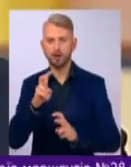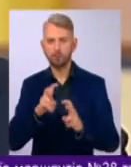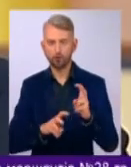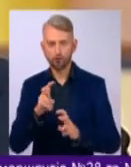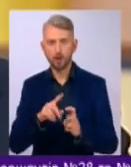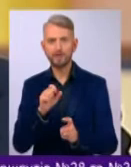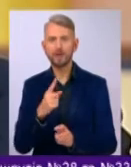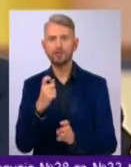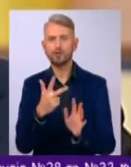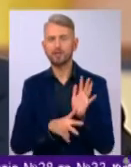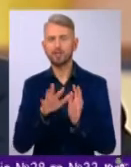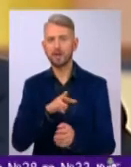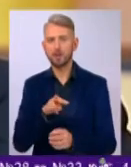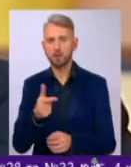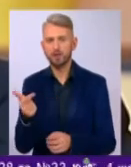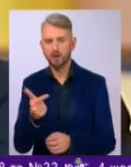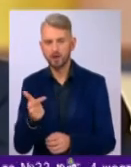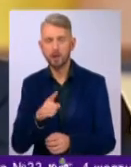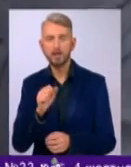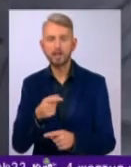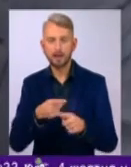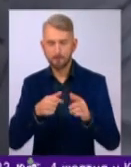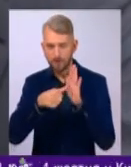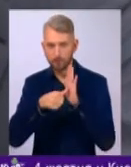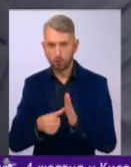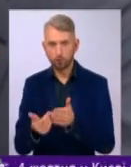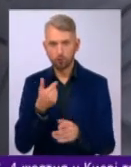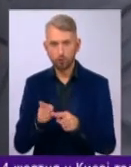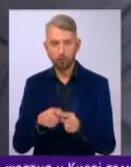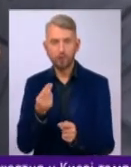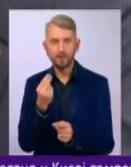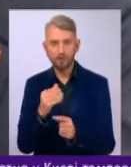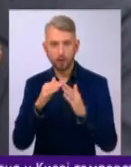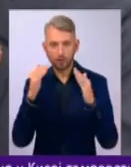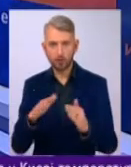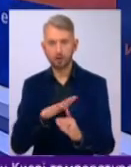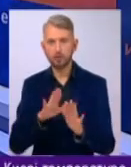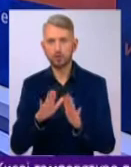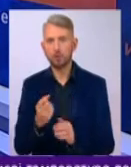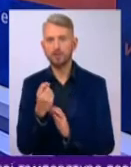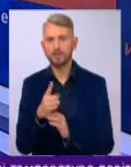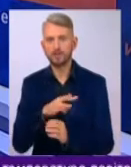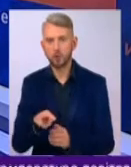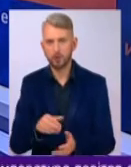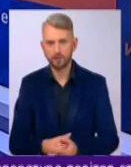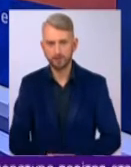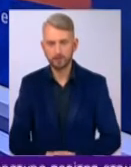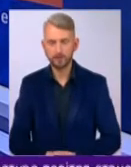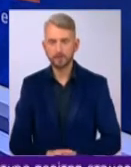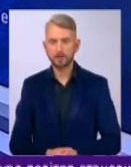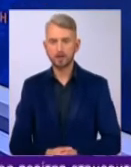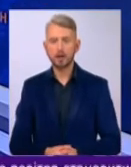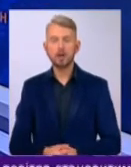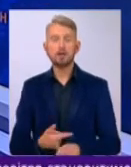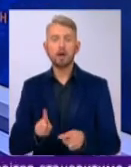за 185 мільйонів гривень. За півроку до цього ціна споруди була всього 11 мільйонів. А